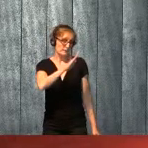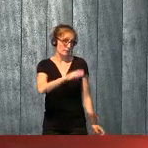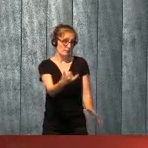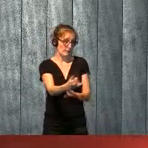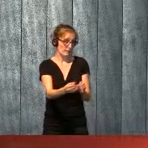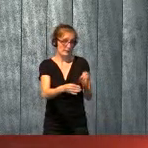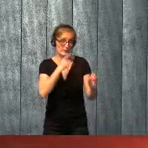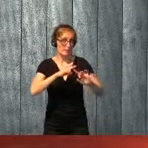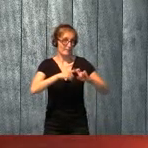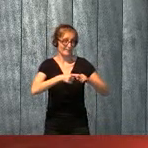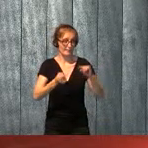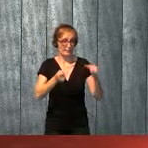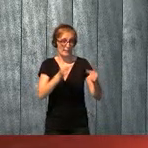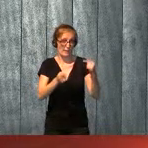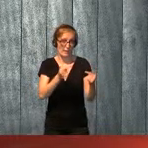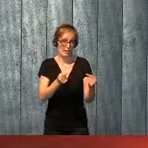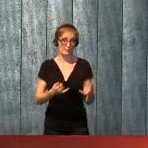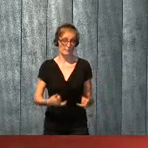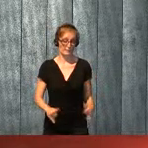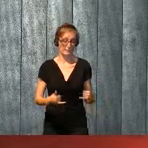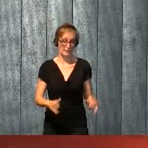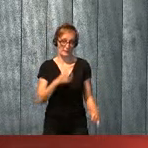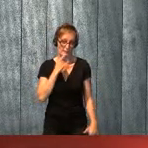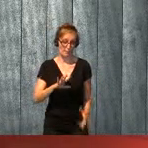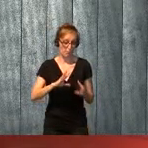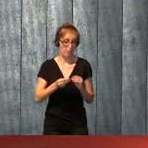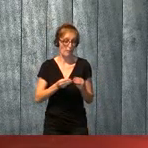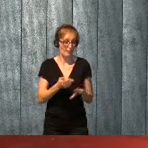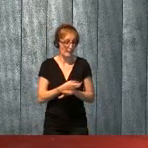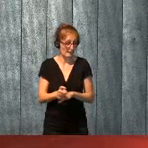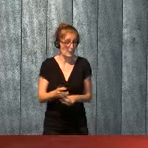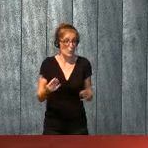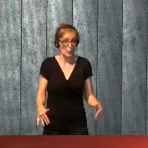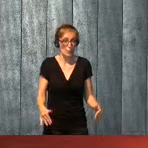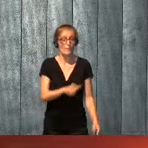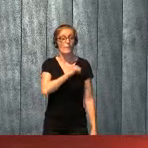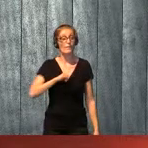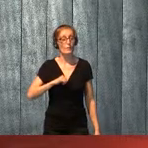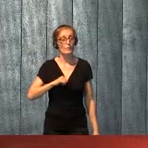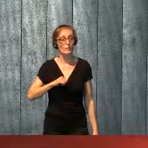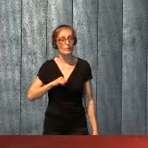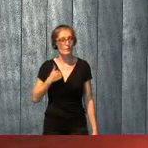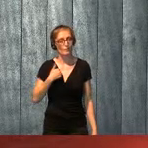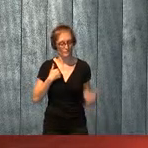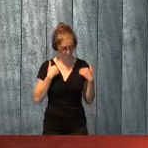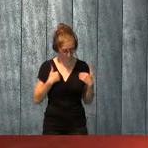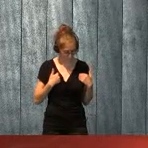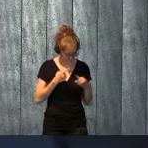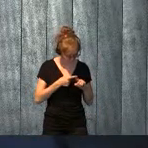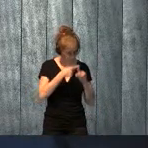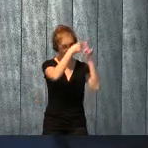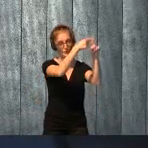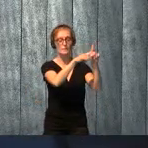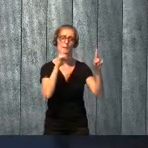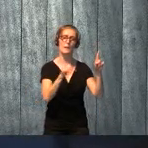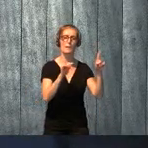n'est pas gagné et que la menace reste extrêmement forte. Moi, je suis optimiste. Malgré cela, je pense